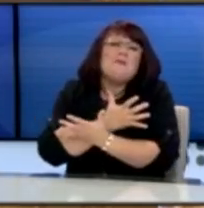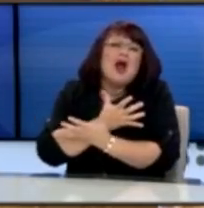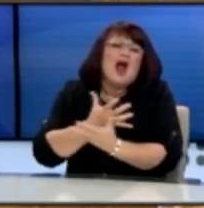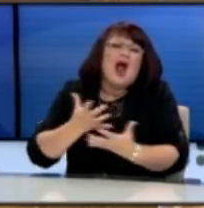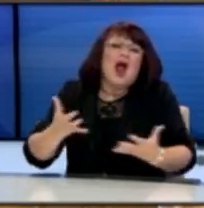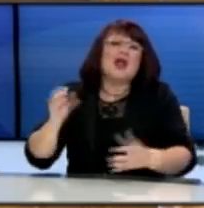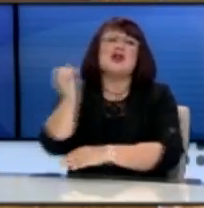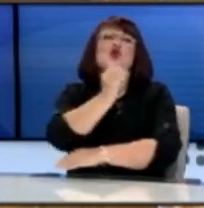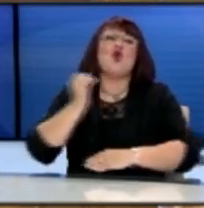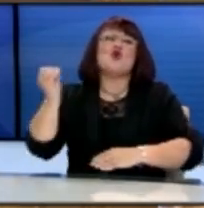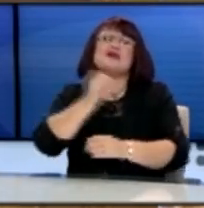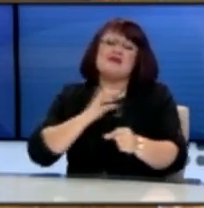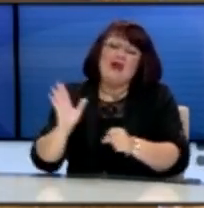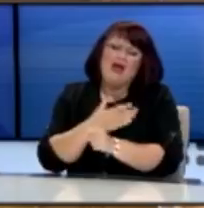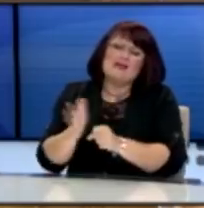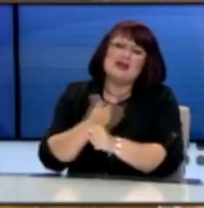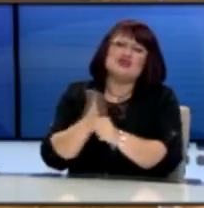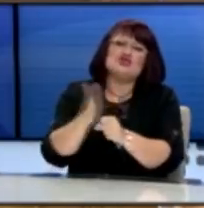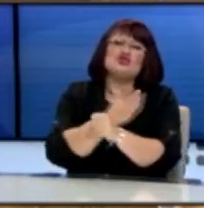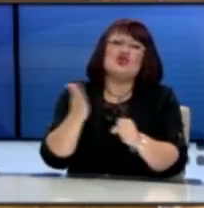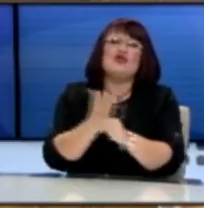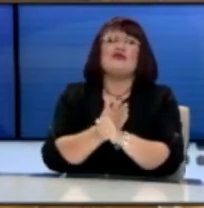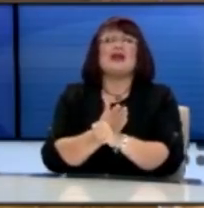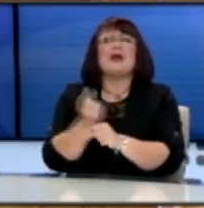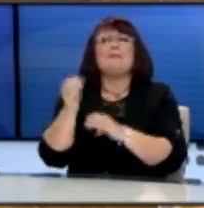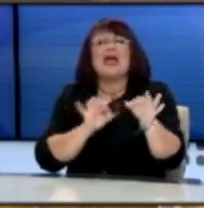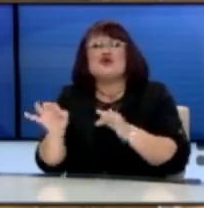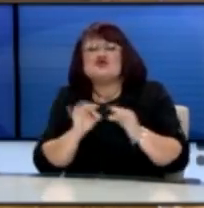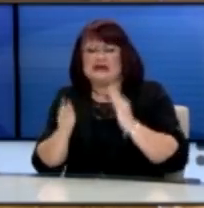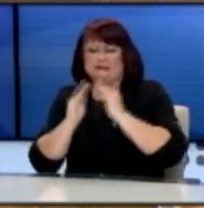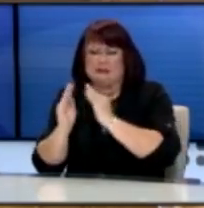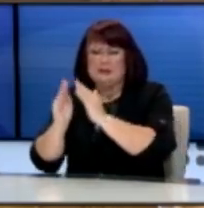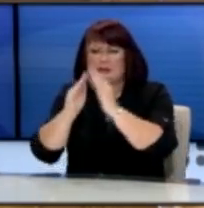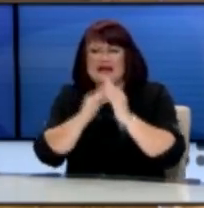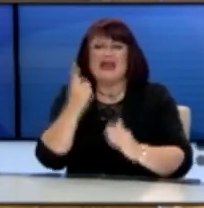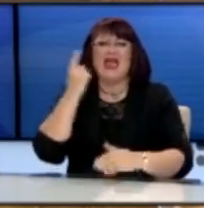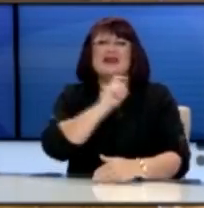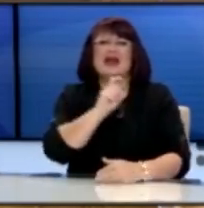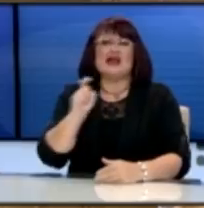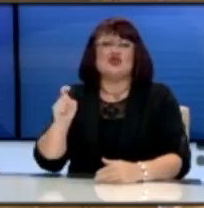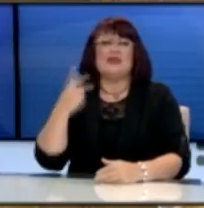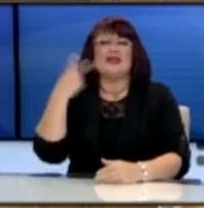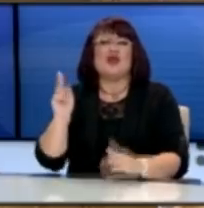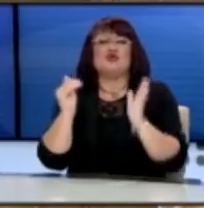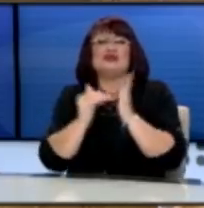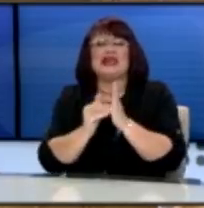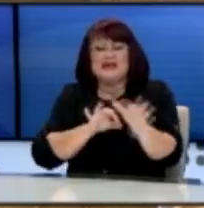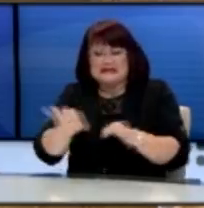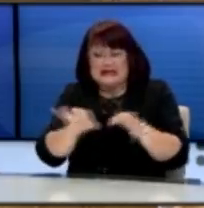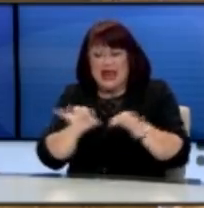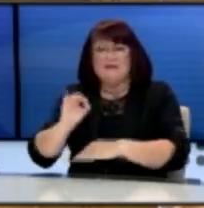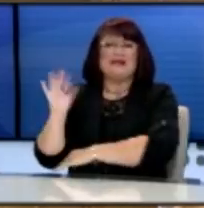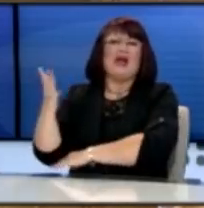τεράστια οικολογική καταστροφή, καταστροφή λαϊκών περιουσιών. Πάνω από 1.200.000